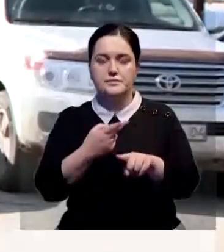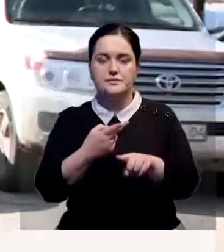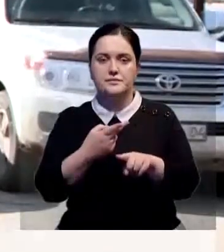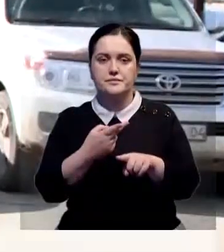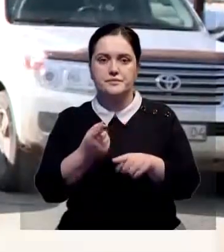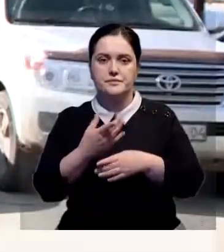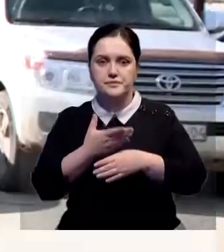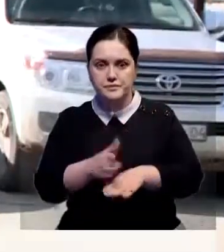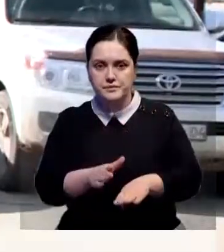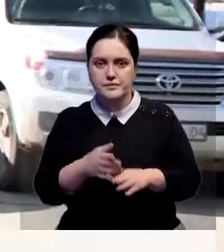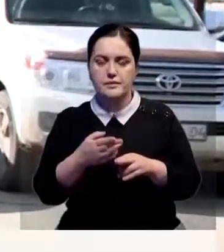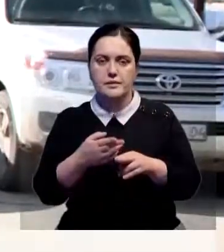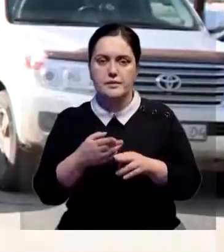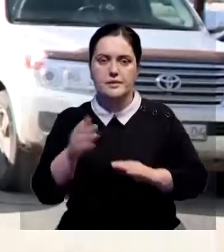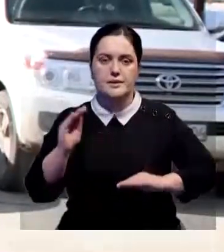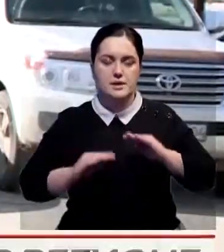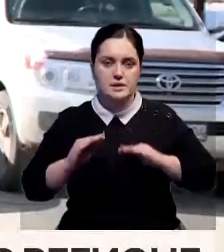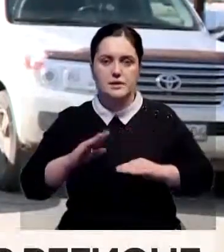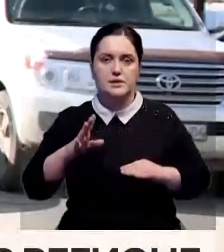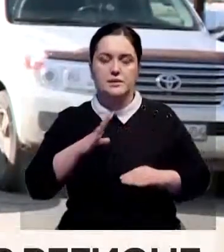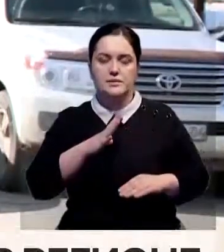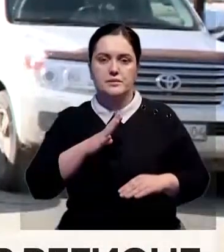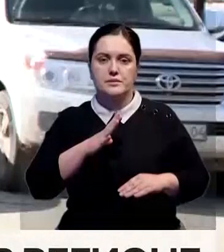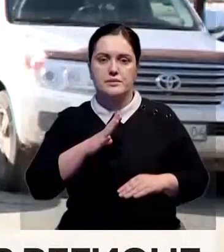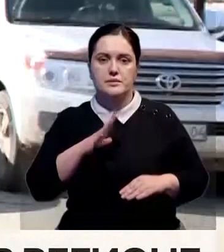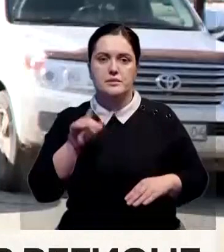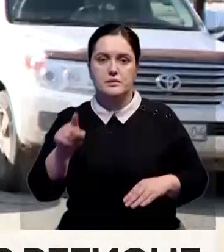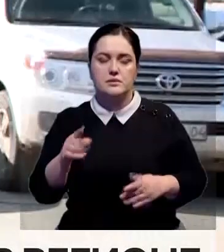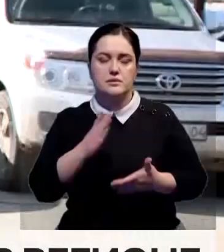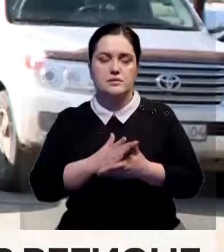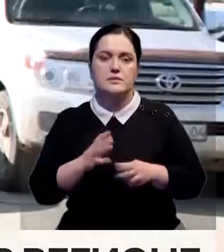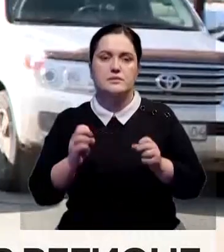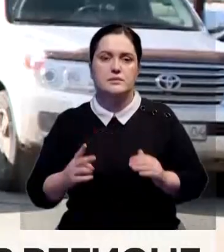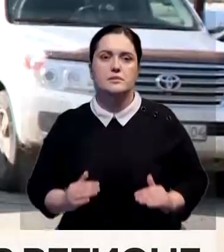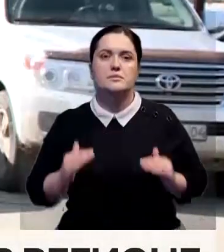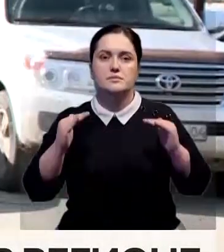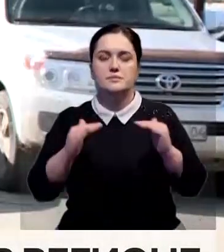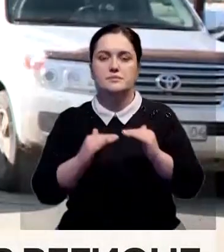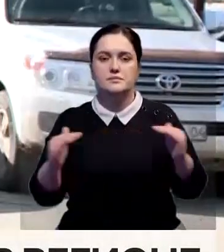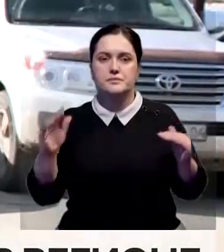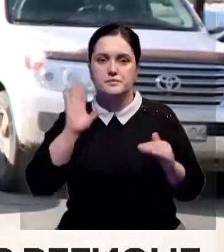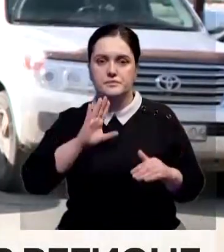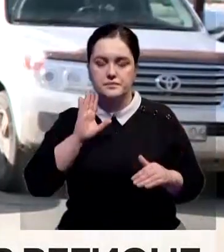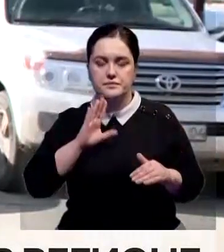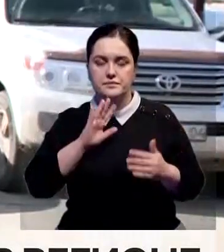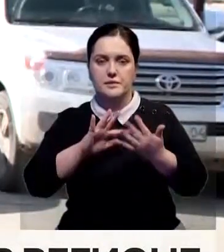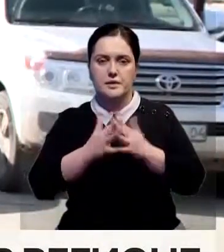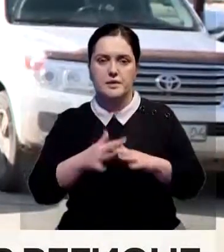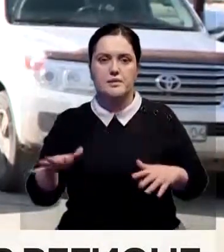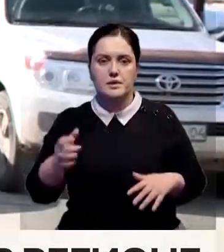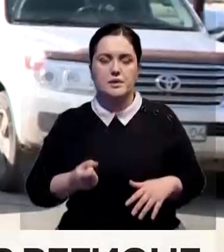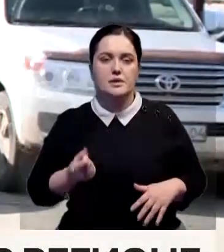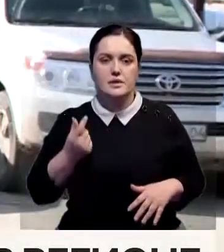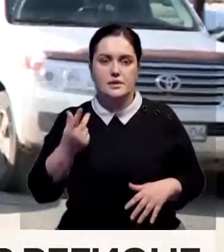перемычек лиманных сооружений которые были сооружены там потому что есть угрозу повышения уровня воды соответственно подтопление населенных пунктов